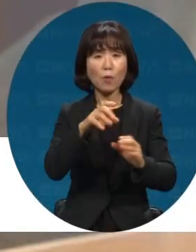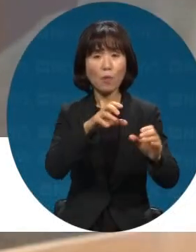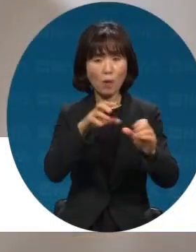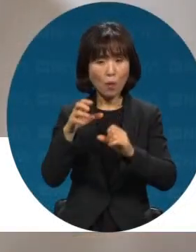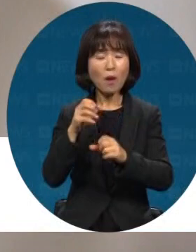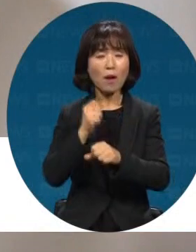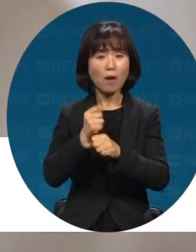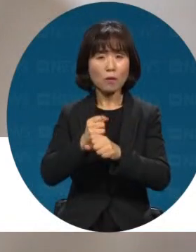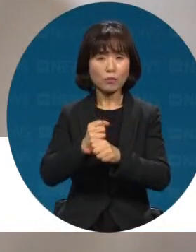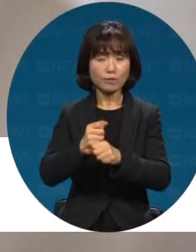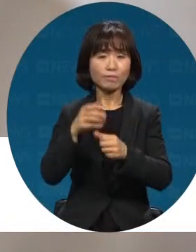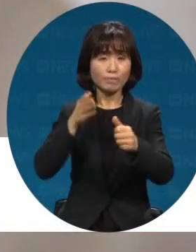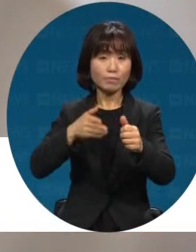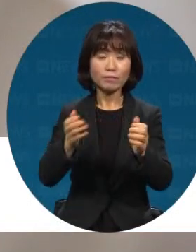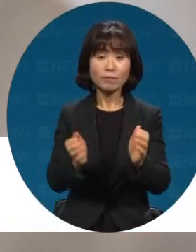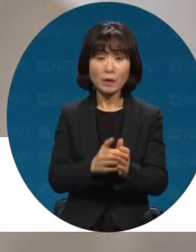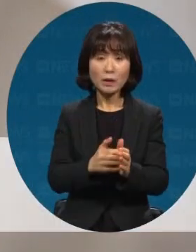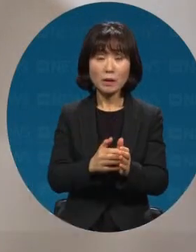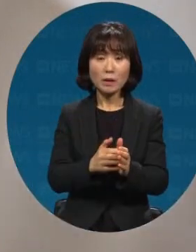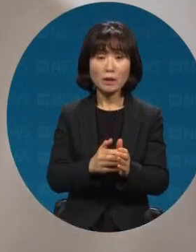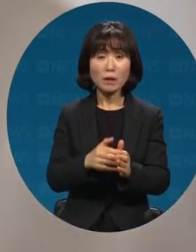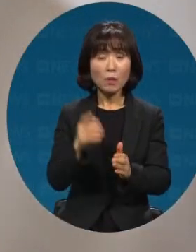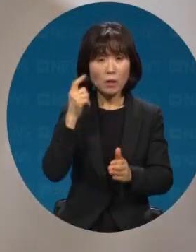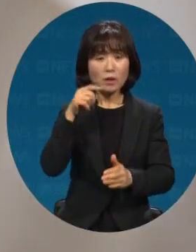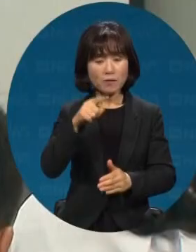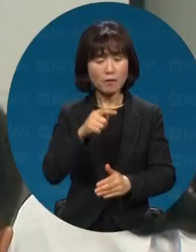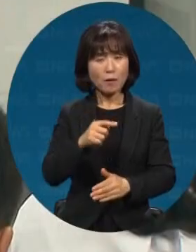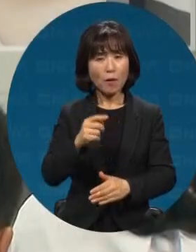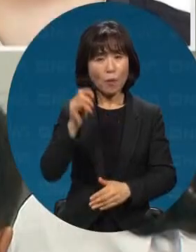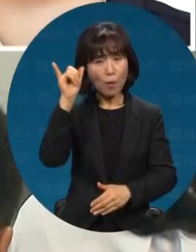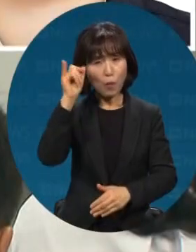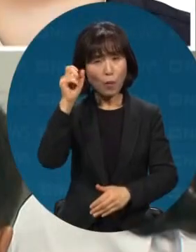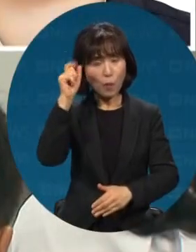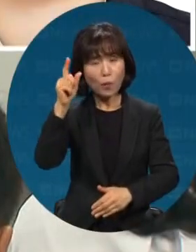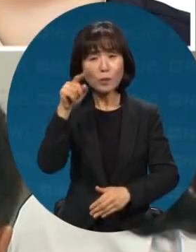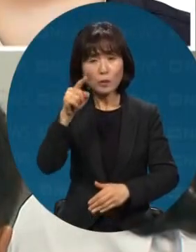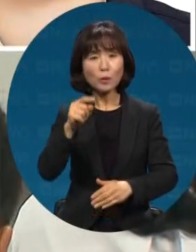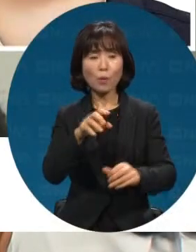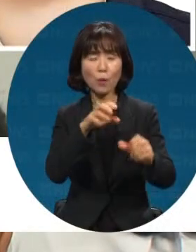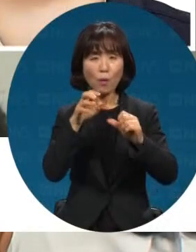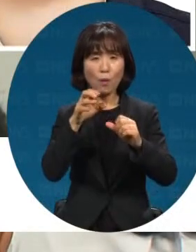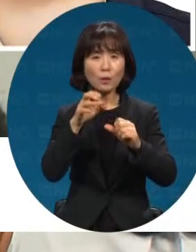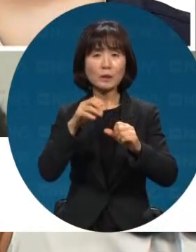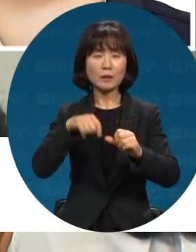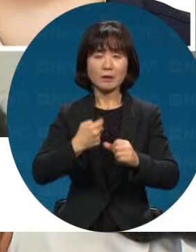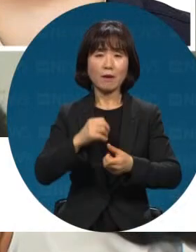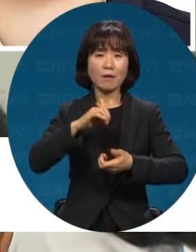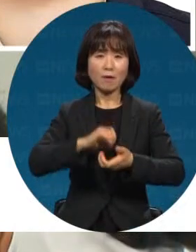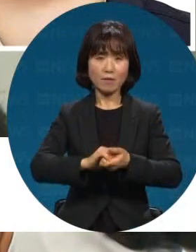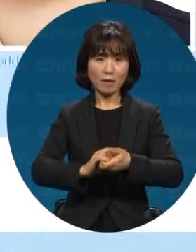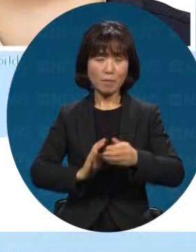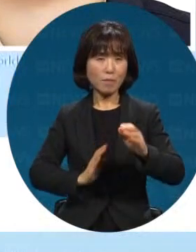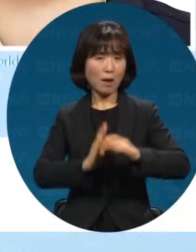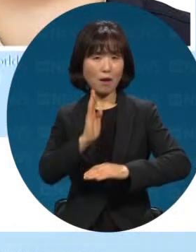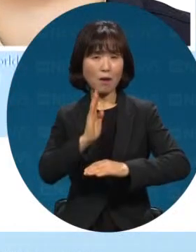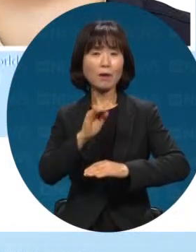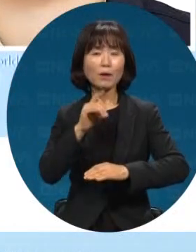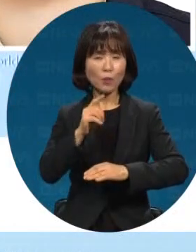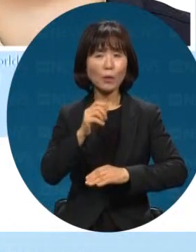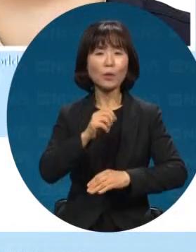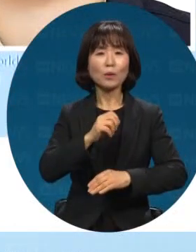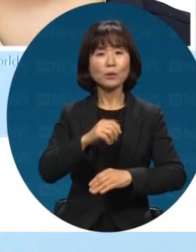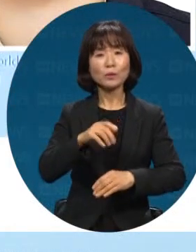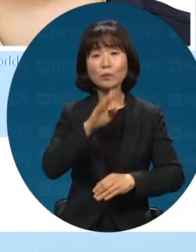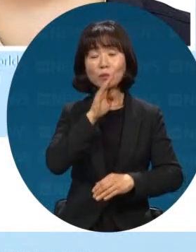사과한게 넘는 것도 수업의 한 부분이란 취지입니다 그 학생들이 지금 자기 생각과 체질 pt의 내용을